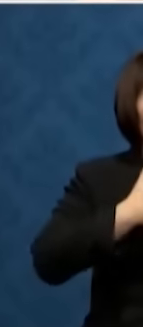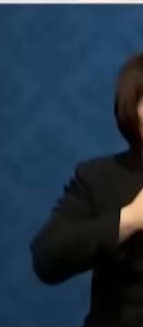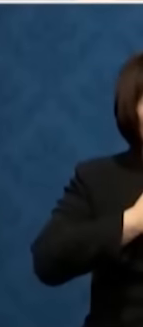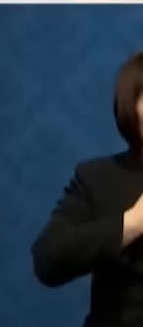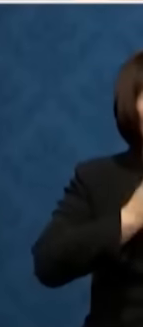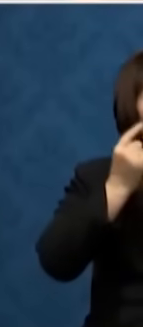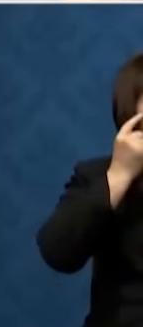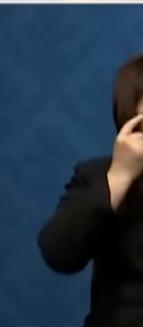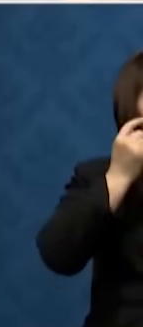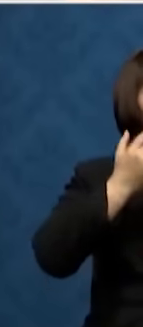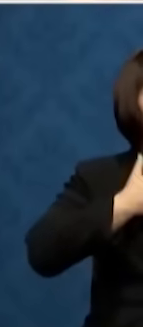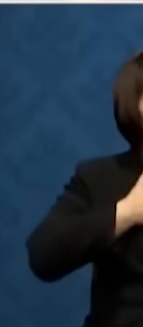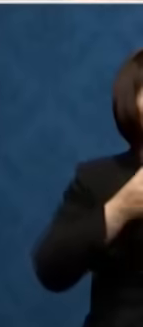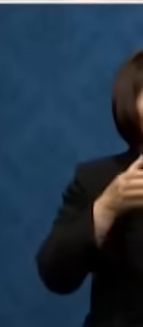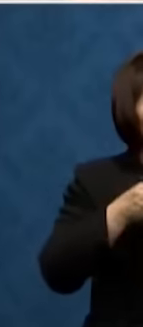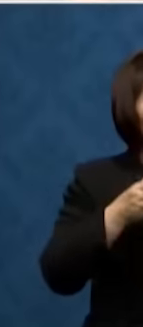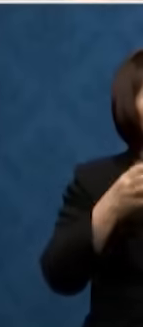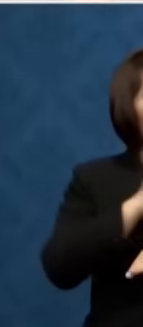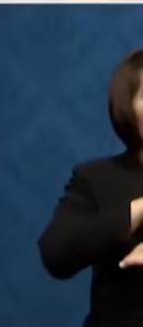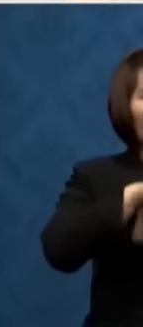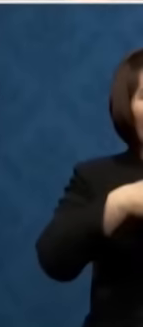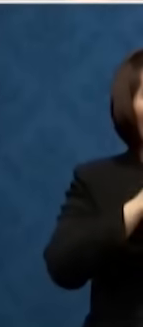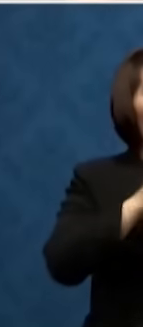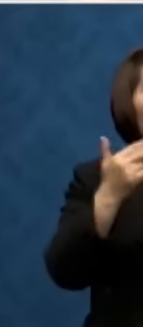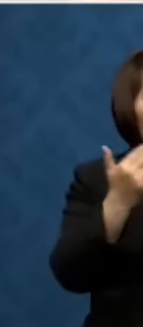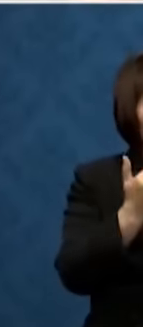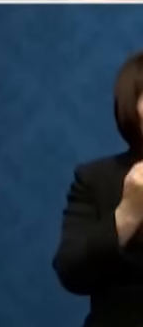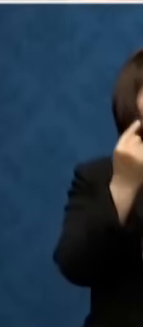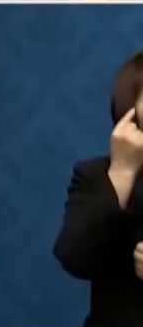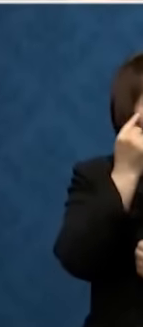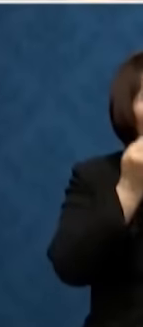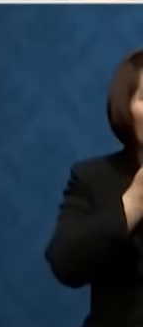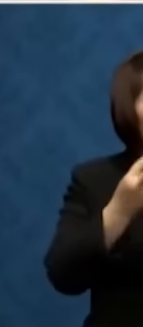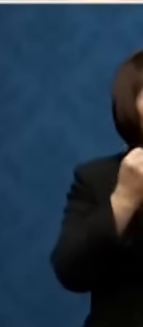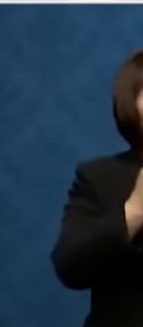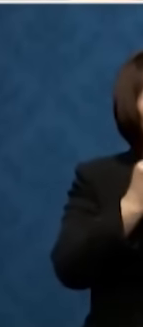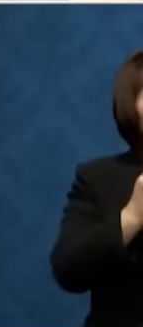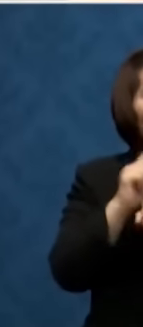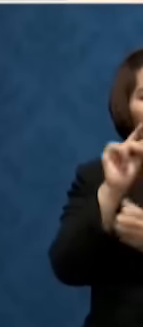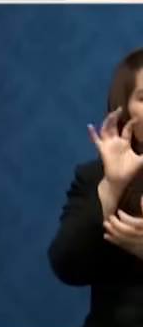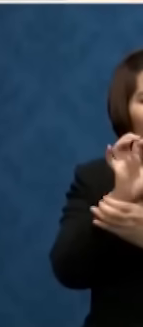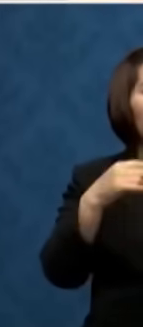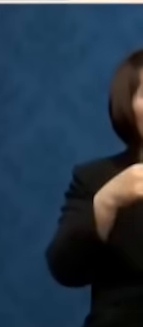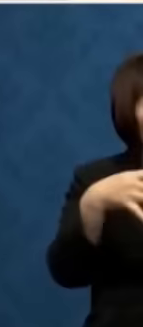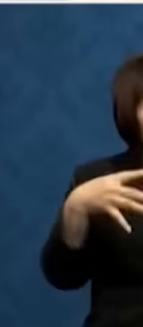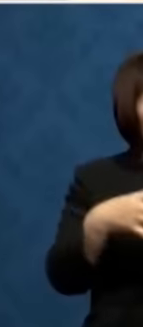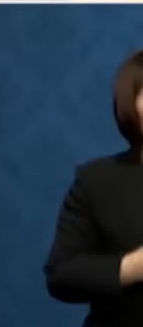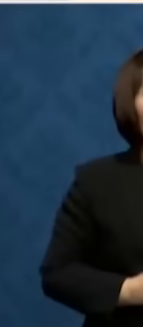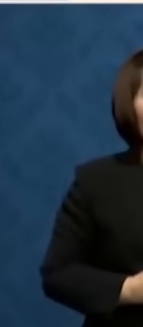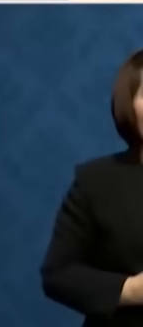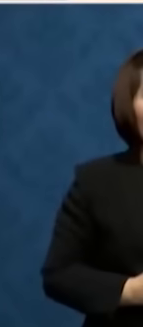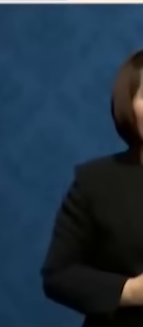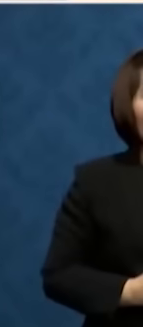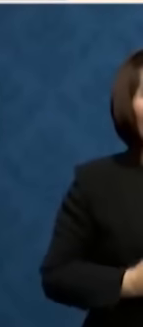างฝั่งพรรครวมไทยสร้างชาติเนี่ยก็มีความเห็นว่าเป็นการดำเนินการเนี่ยที่ขัดกับข้อบังคับครับเพราะจริงๆแล้ว